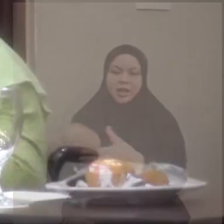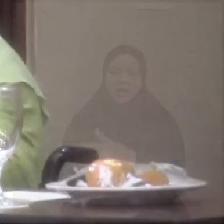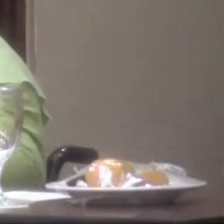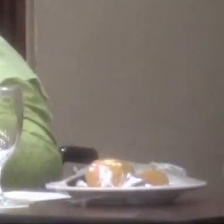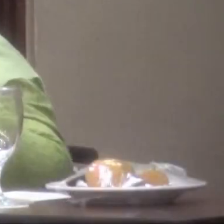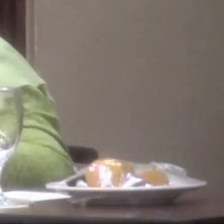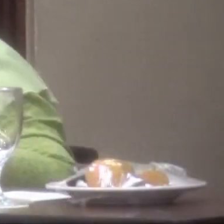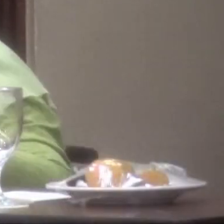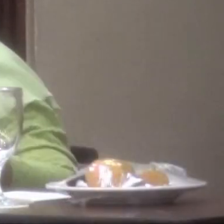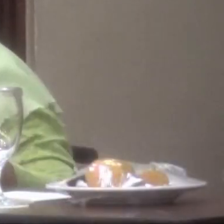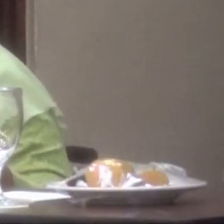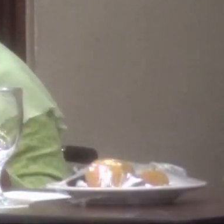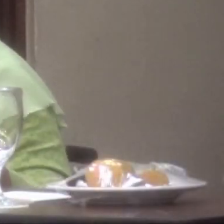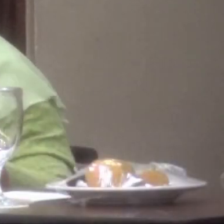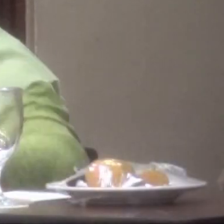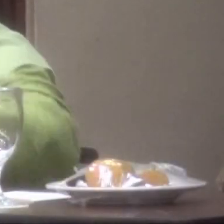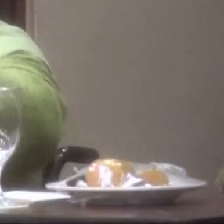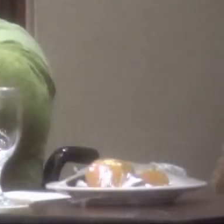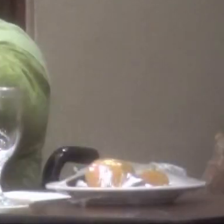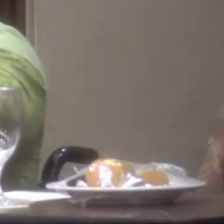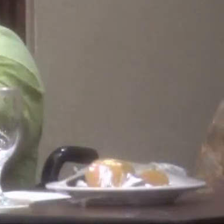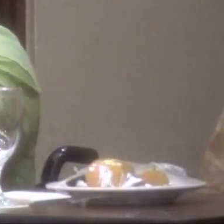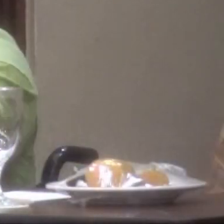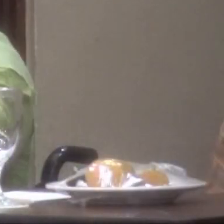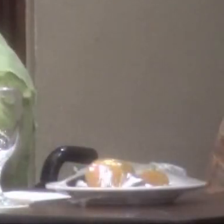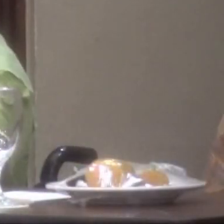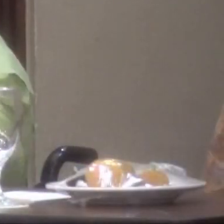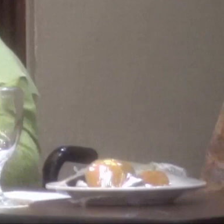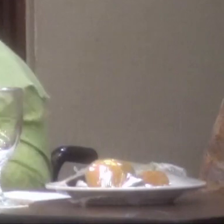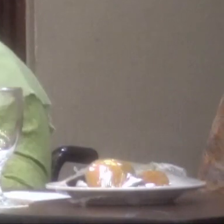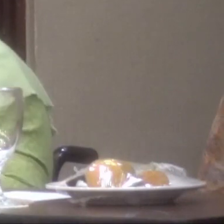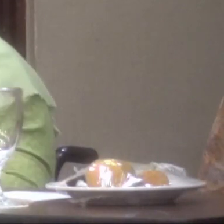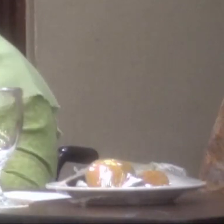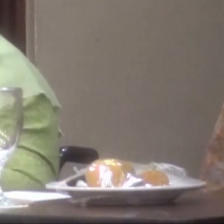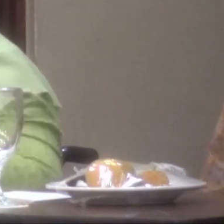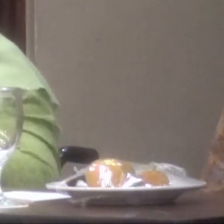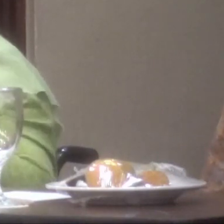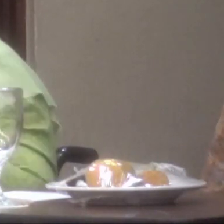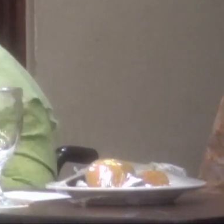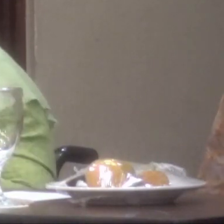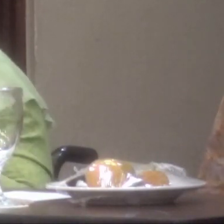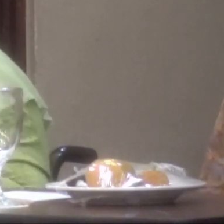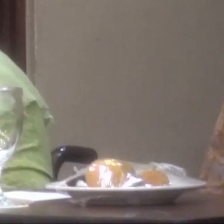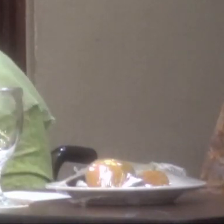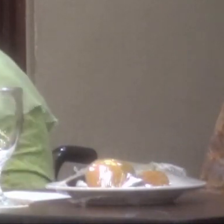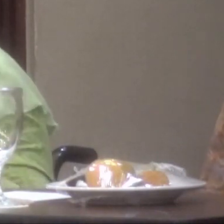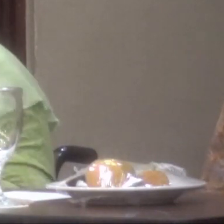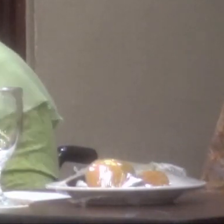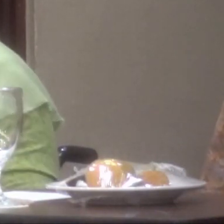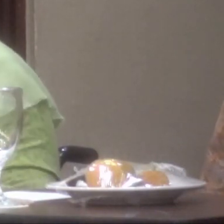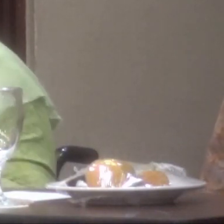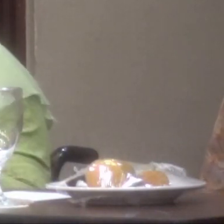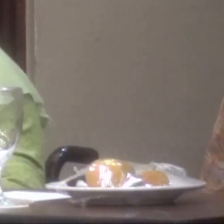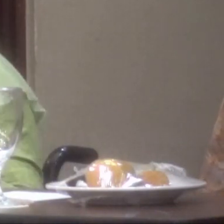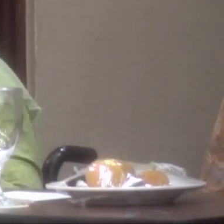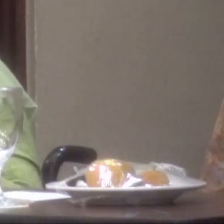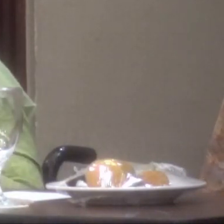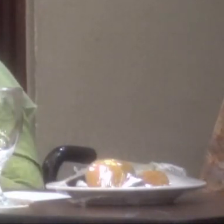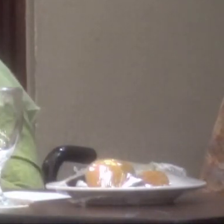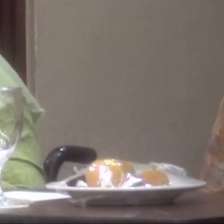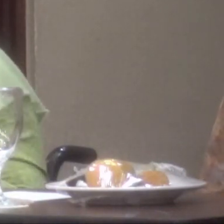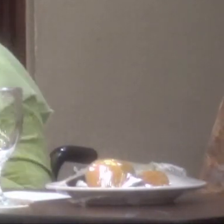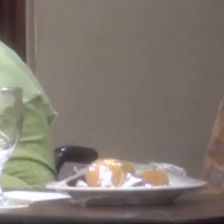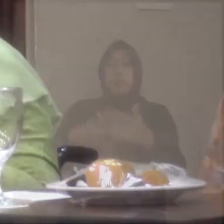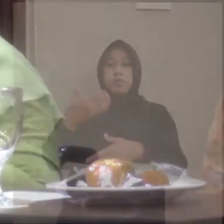undang-undangnya bahkan persyaratan pengetahuan pendidikan Apa yang harus kita miliki itu sudah jelas di situ nah